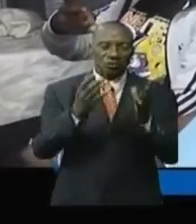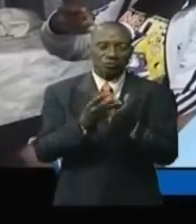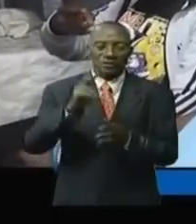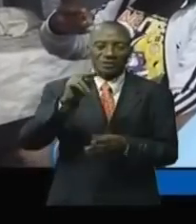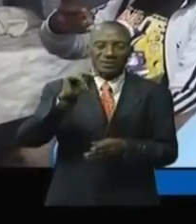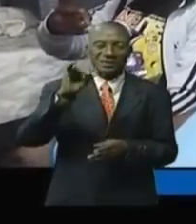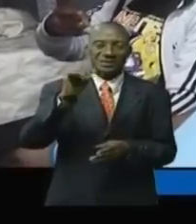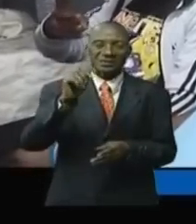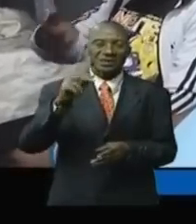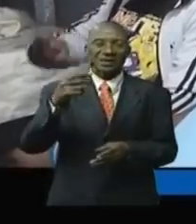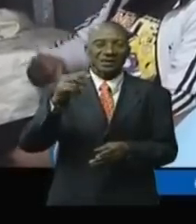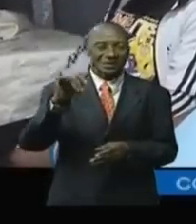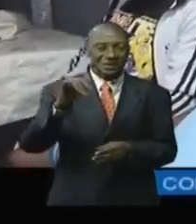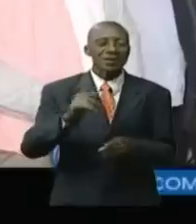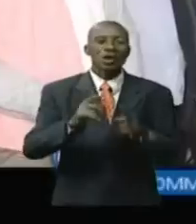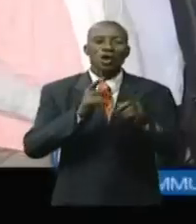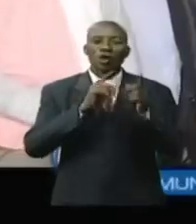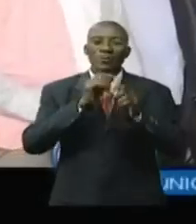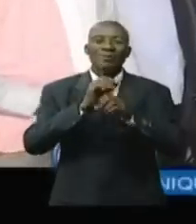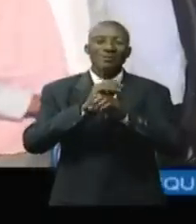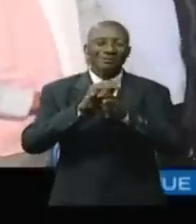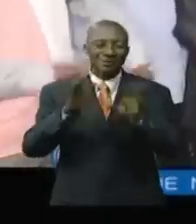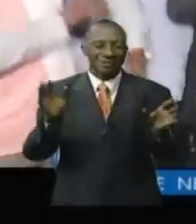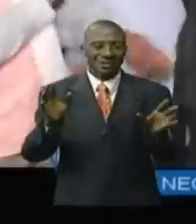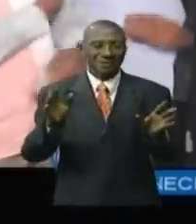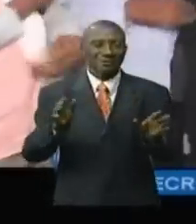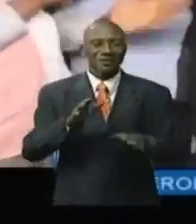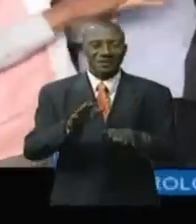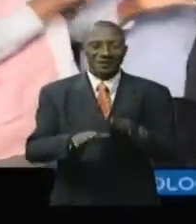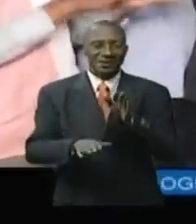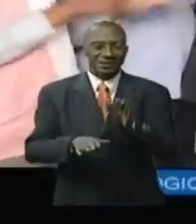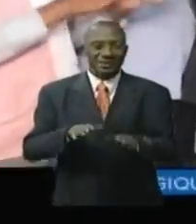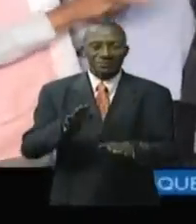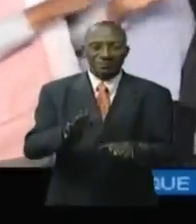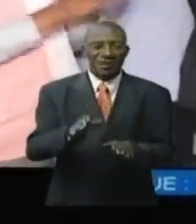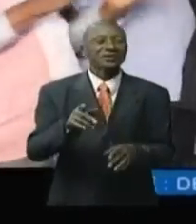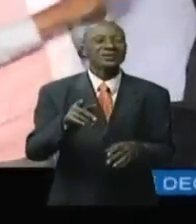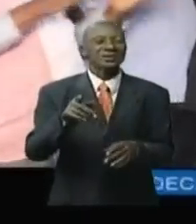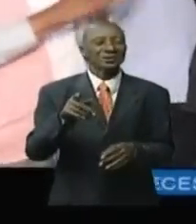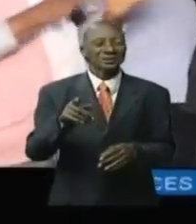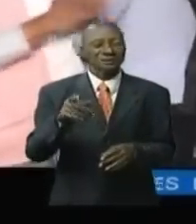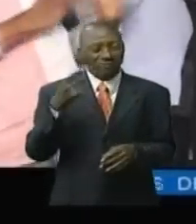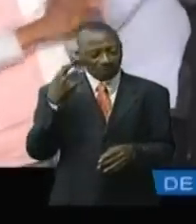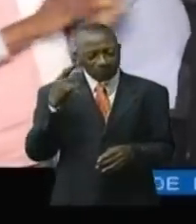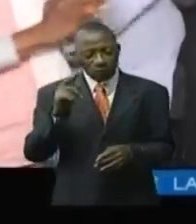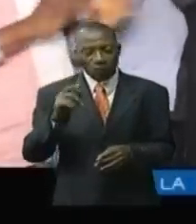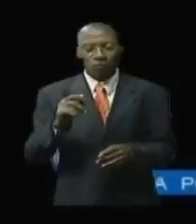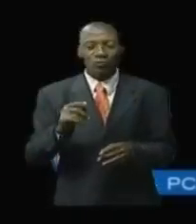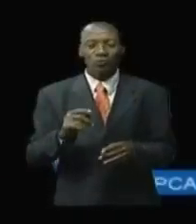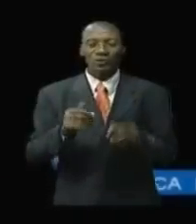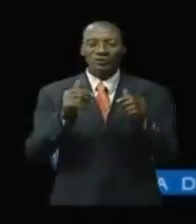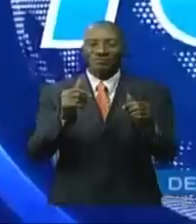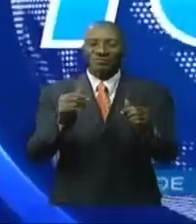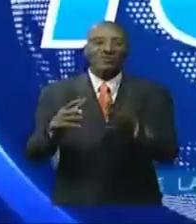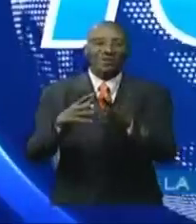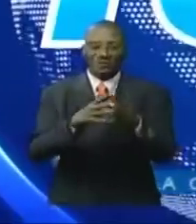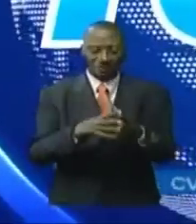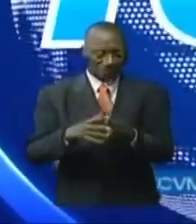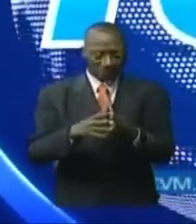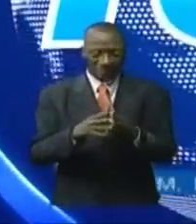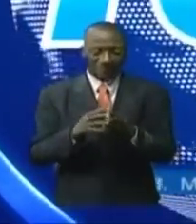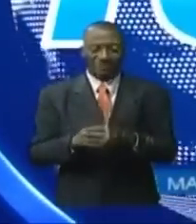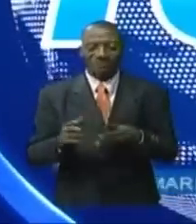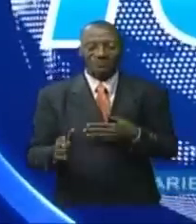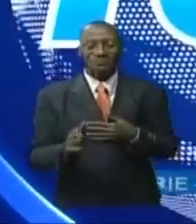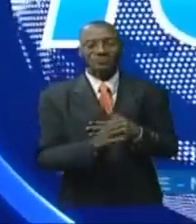dénoncé haut et fort la démarche qu'ils qualifient de partiale et exigent sa surséance. Et